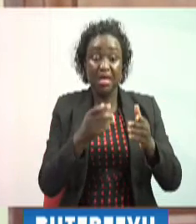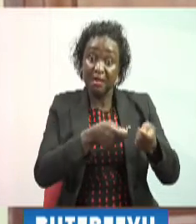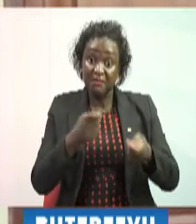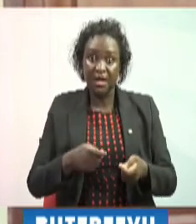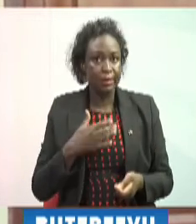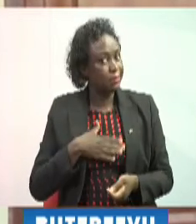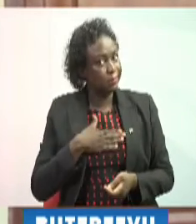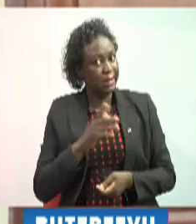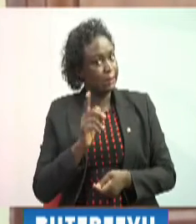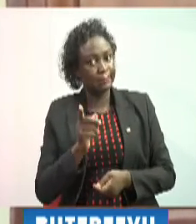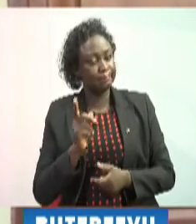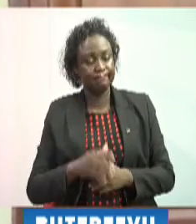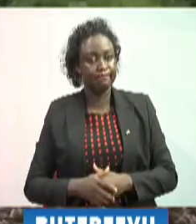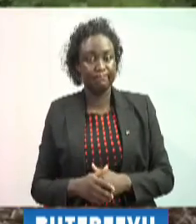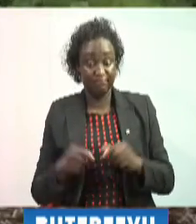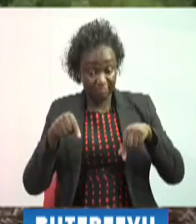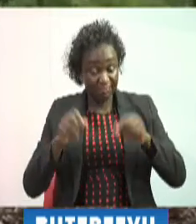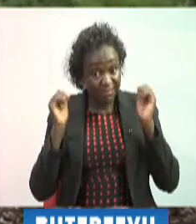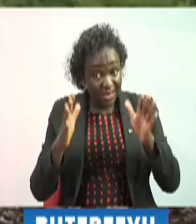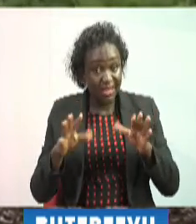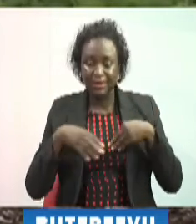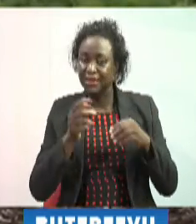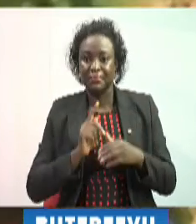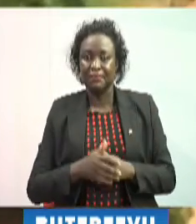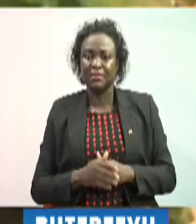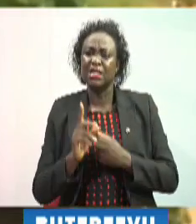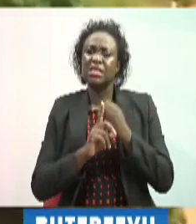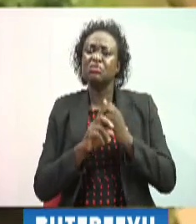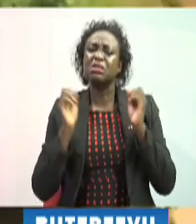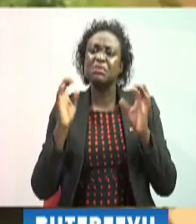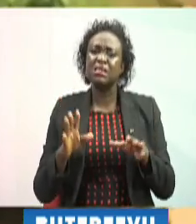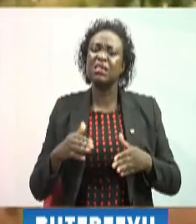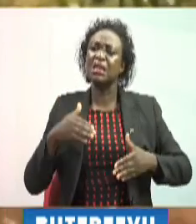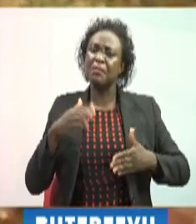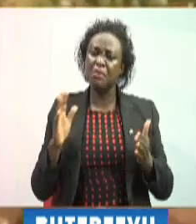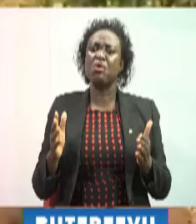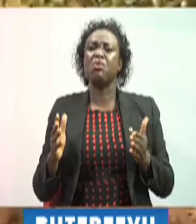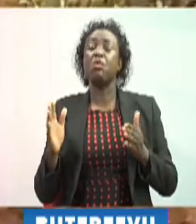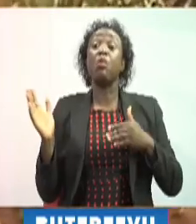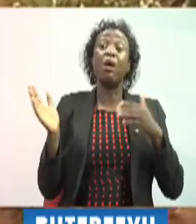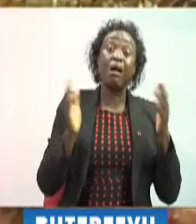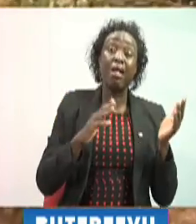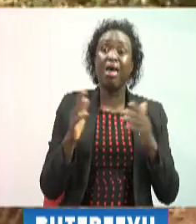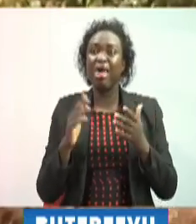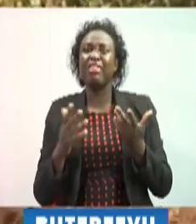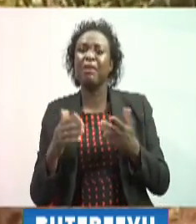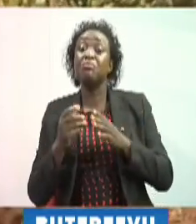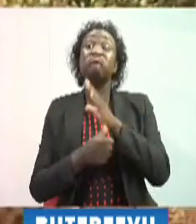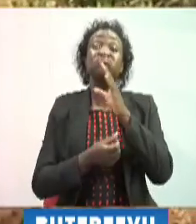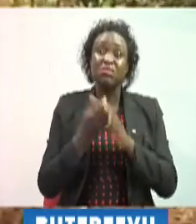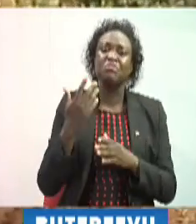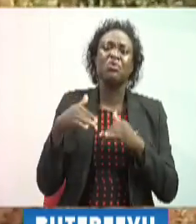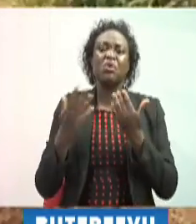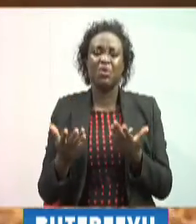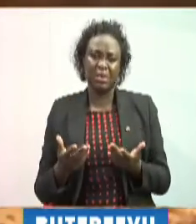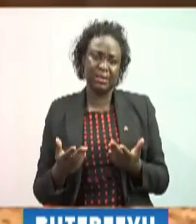kukolera kulimira mu ntobazi ng'oli Mityana. Disitulikiti y'Emityana y'emu ku disitulikiti ezisinze okukosebwa ebibamba ebiva kusaanyizibwako obutonde bw'ensi era